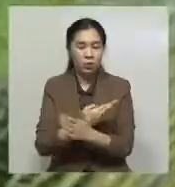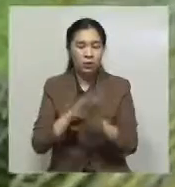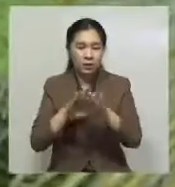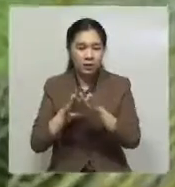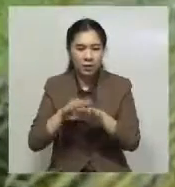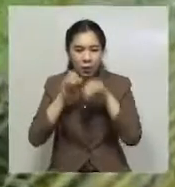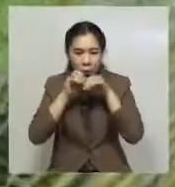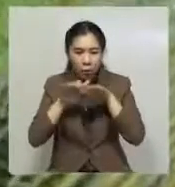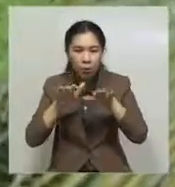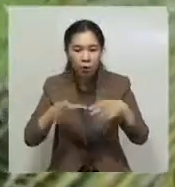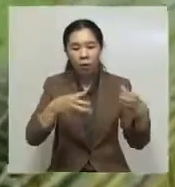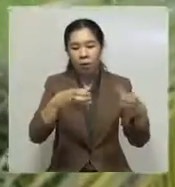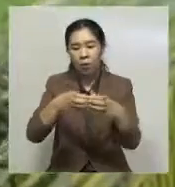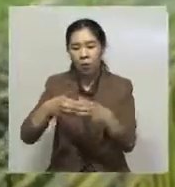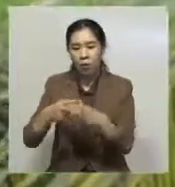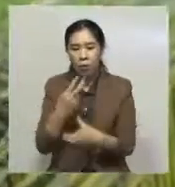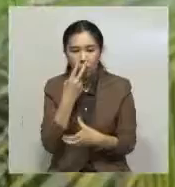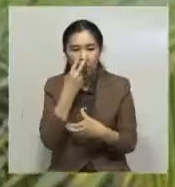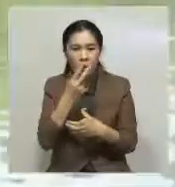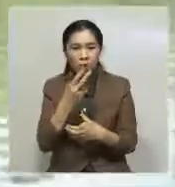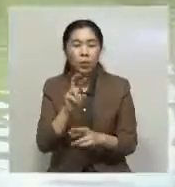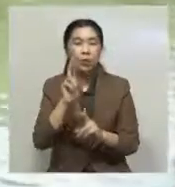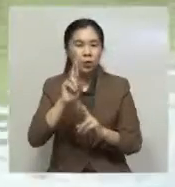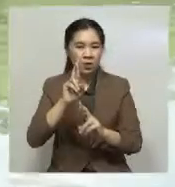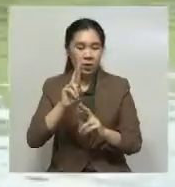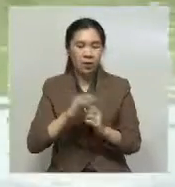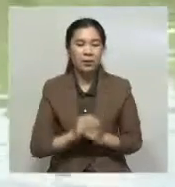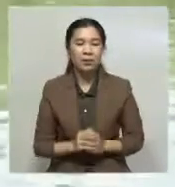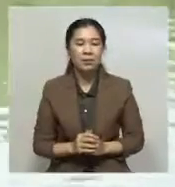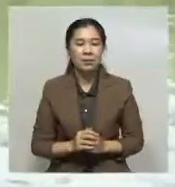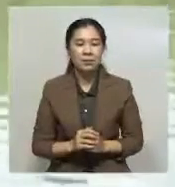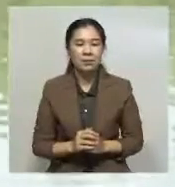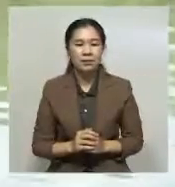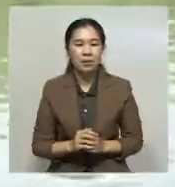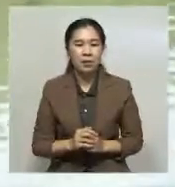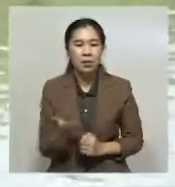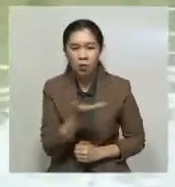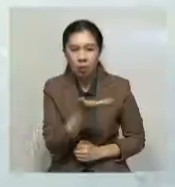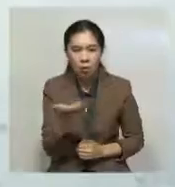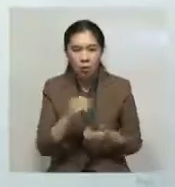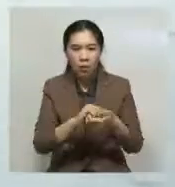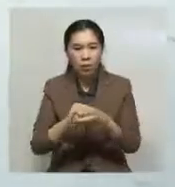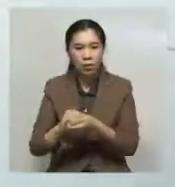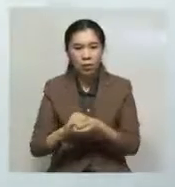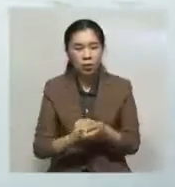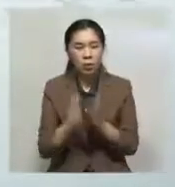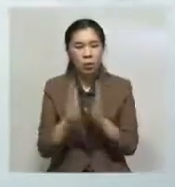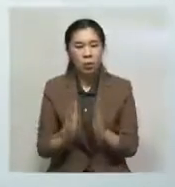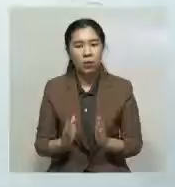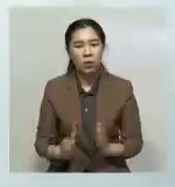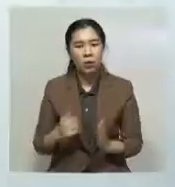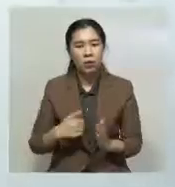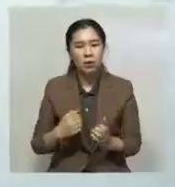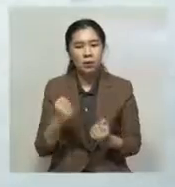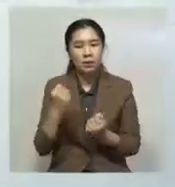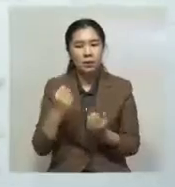ติดตามสถานการณ์ฝนในพื้นที่แล้วก็อำเภอดำเนินสะดวกนะคะก็ขอความร่วมมือจากผู้ประกอบการรวมไปถึงผู้